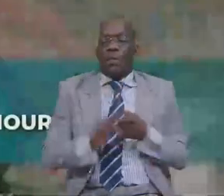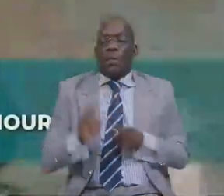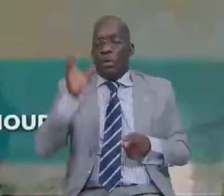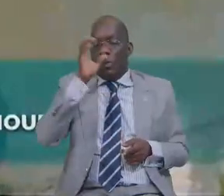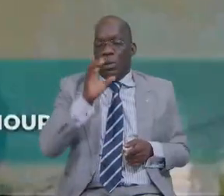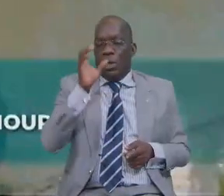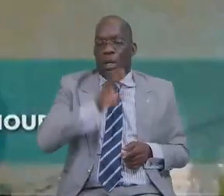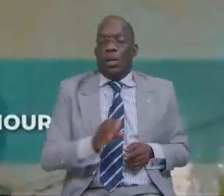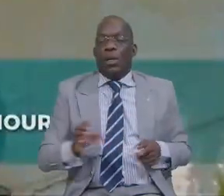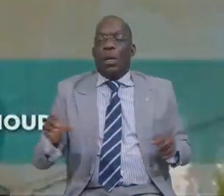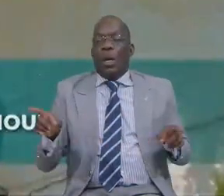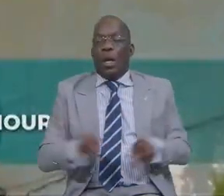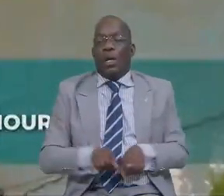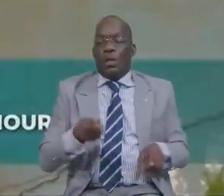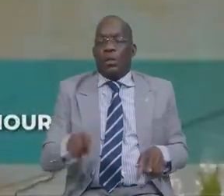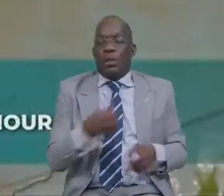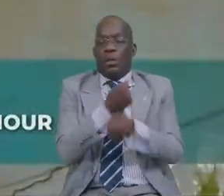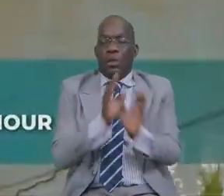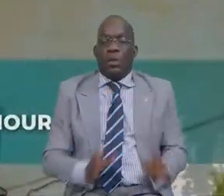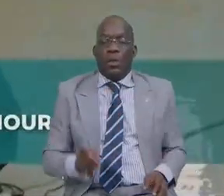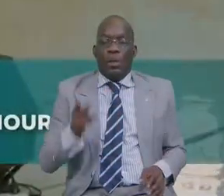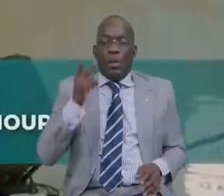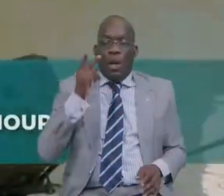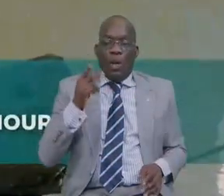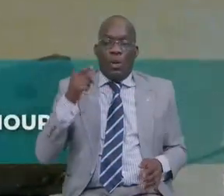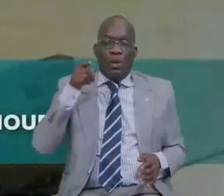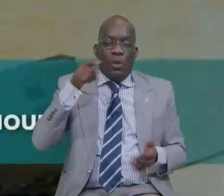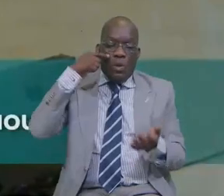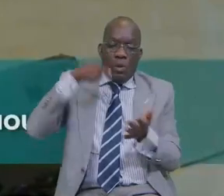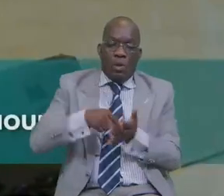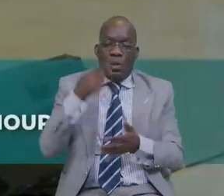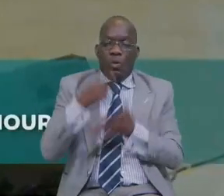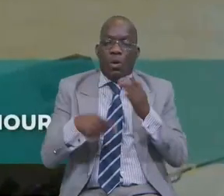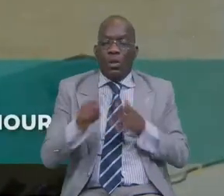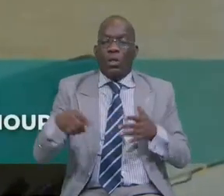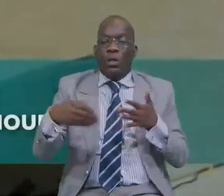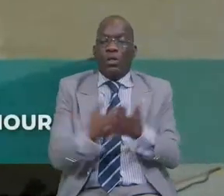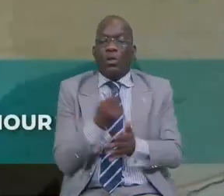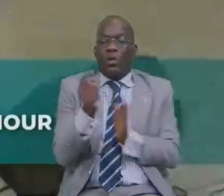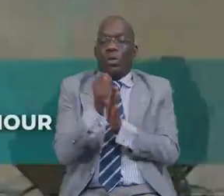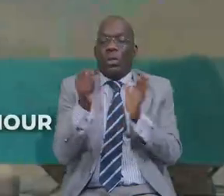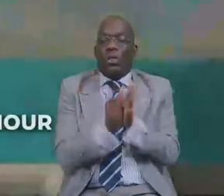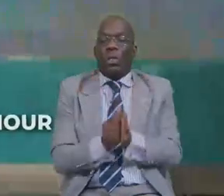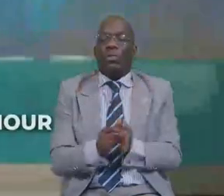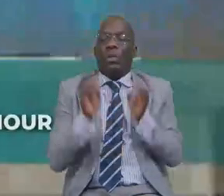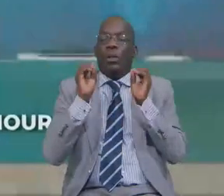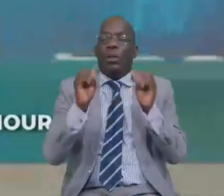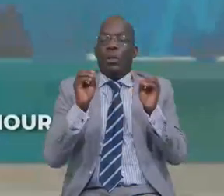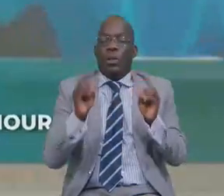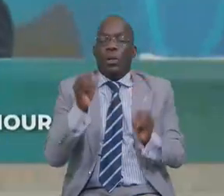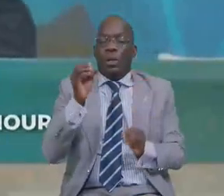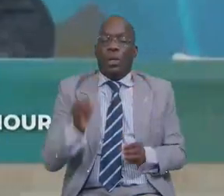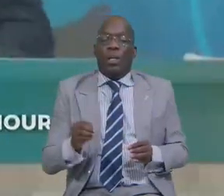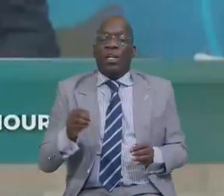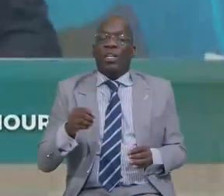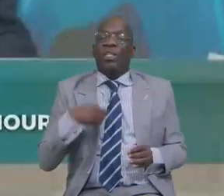De chercher comme le sauveur. Est-ce que vous voyez ce que le Nouveau Testament a enseigné? Si